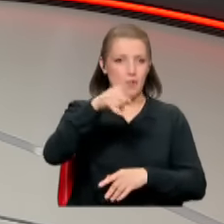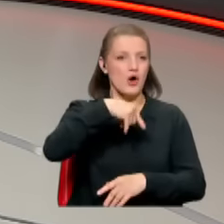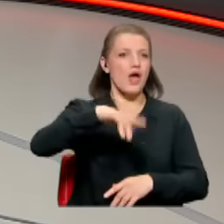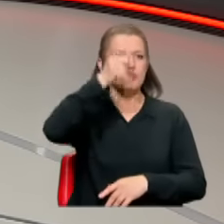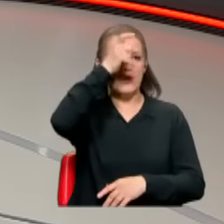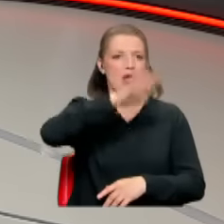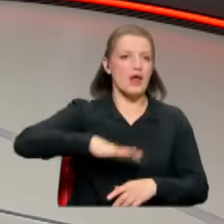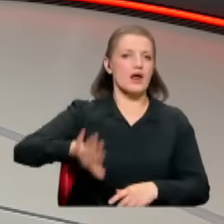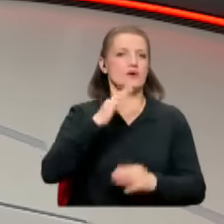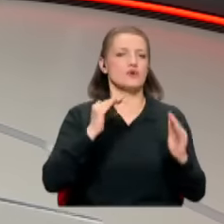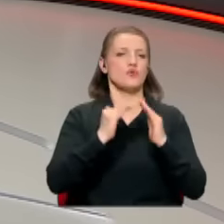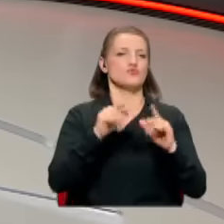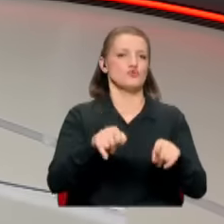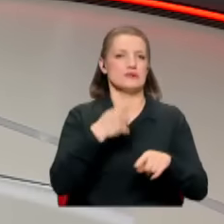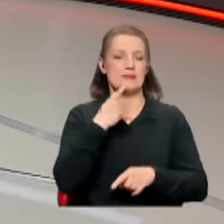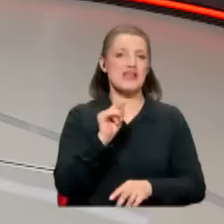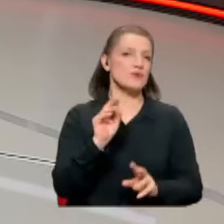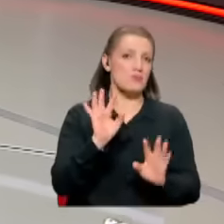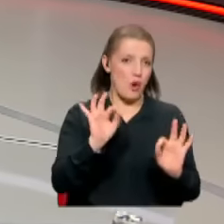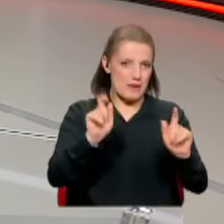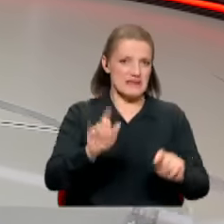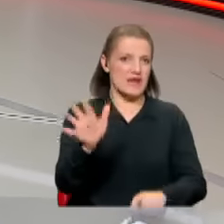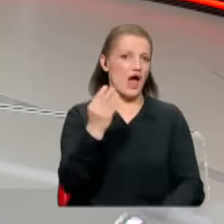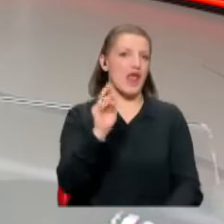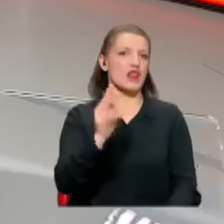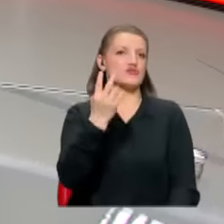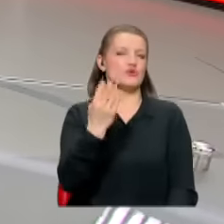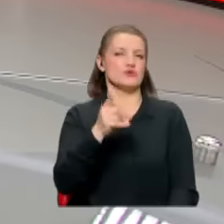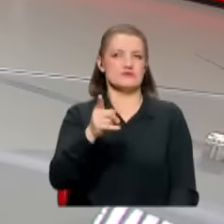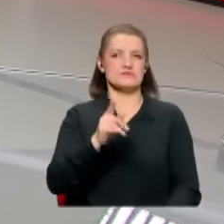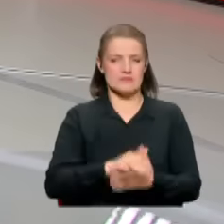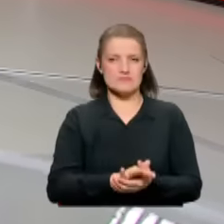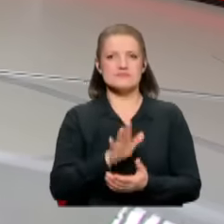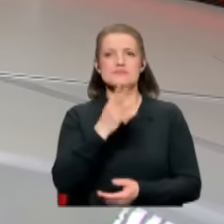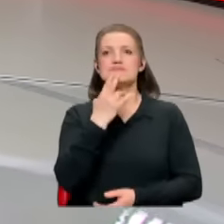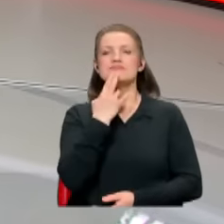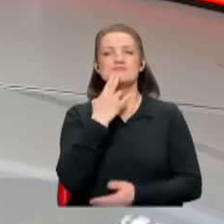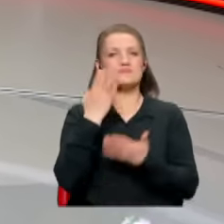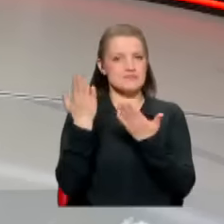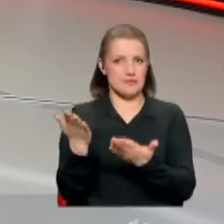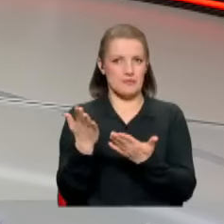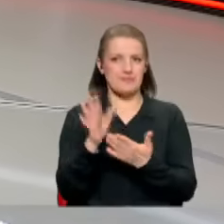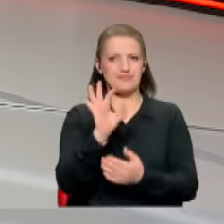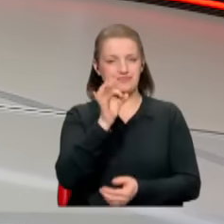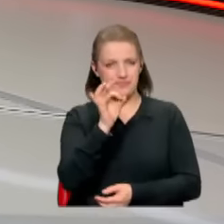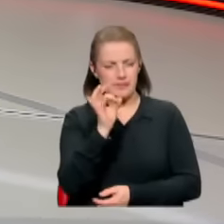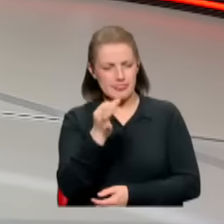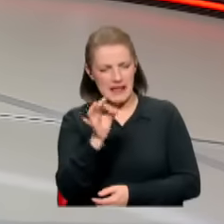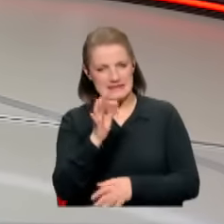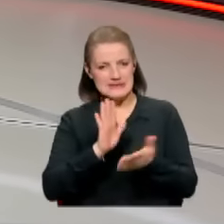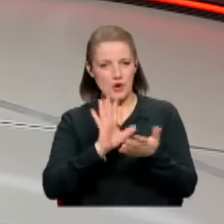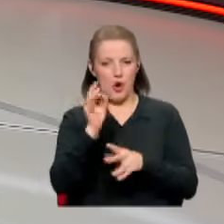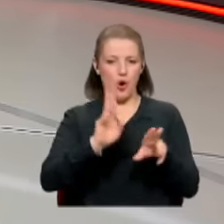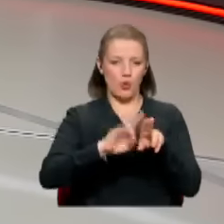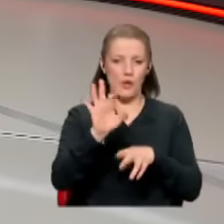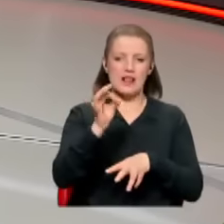filan. İlginç olabilirdi. Şimdi efendim Altınel, Altınok demişken o kadar çok Altınok, Altınok, Altınel soy